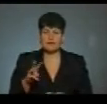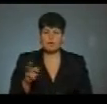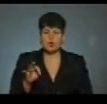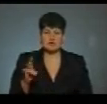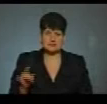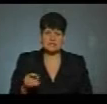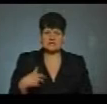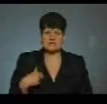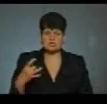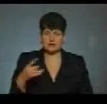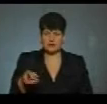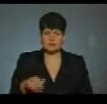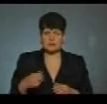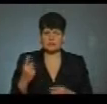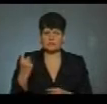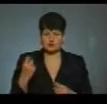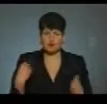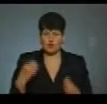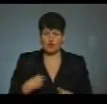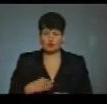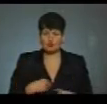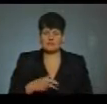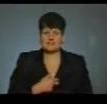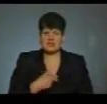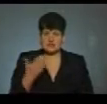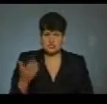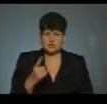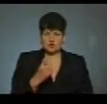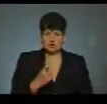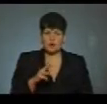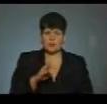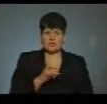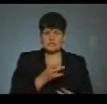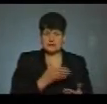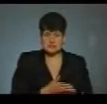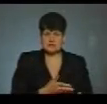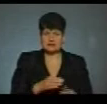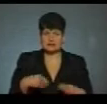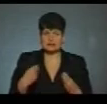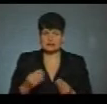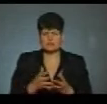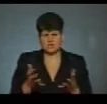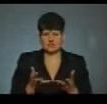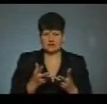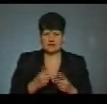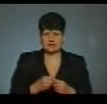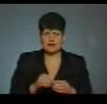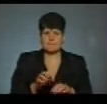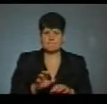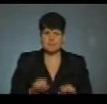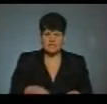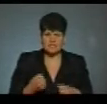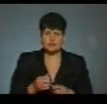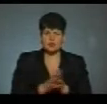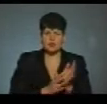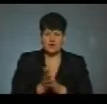на Заліщицький район. Ми дали по 100 костюмів на Заліщики, 100 костюмів на Монастириський. Дали там в більшій кількості як бахіл, так